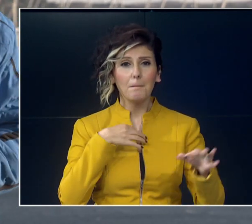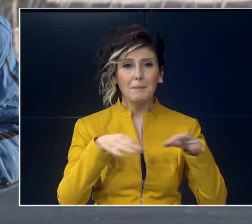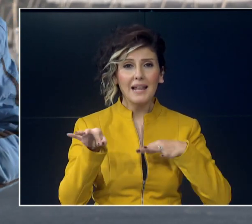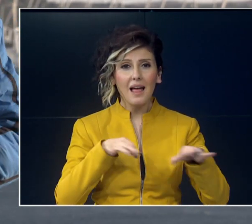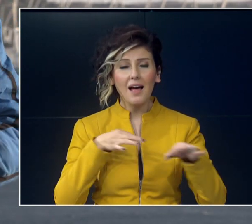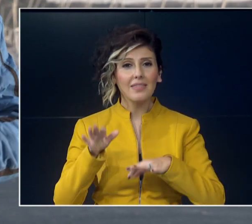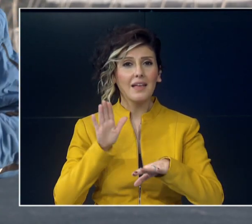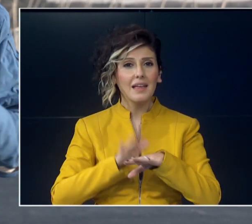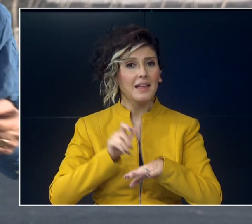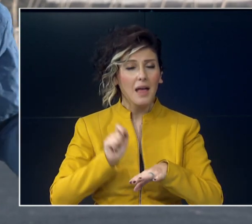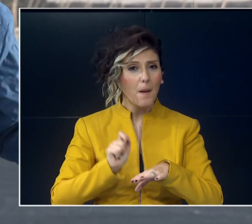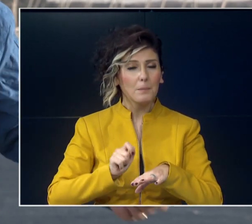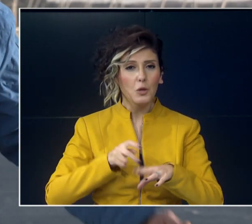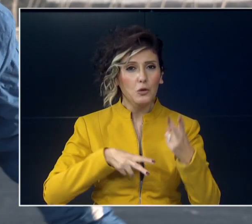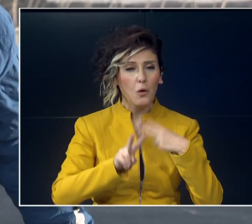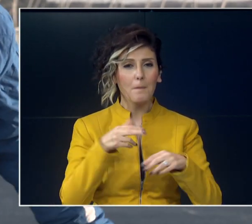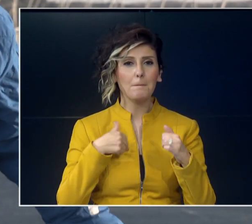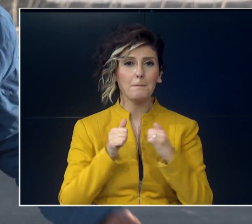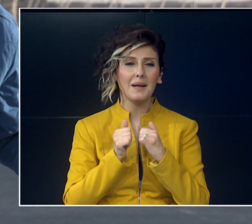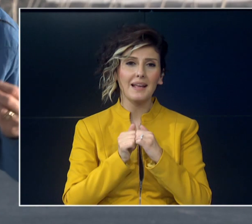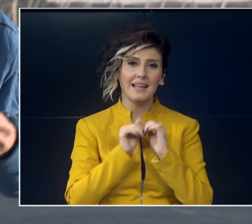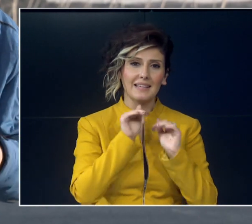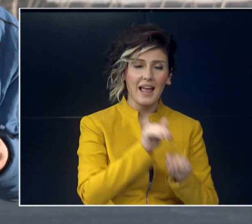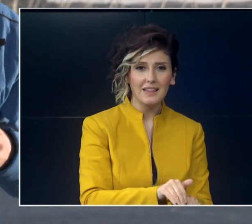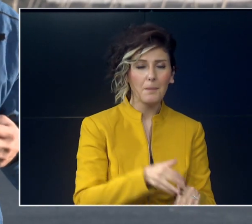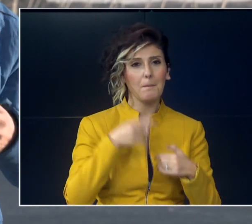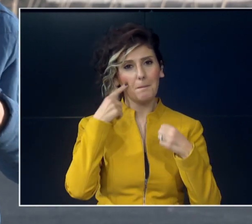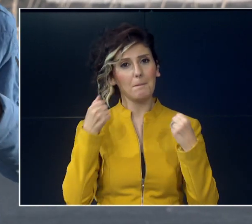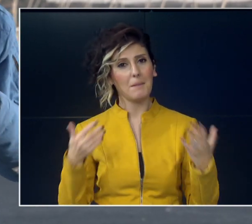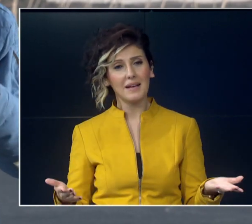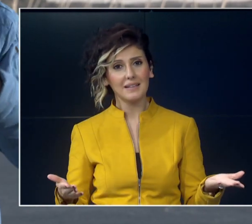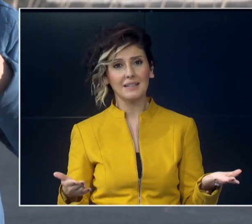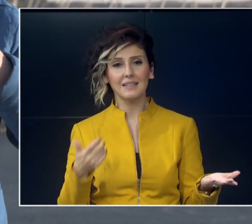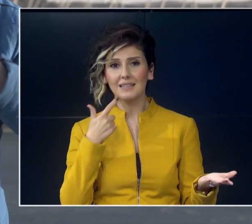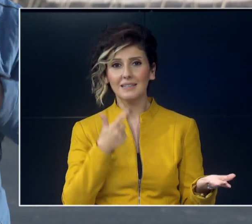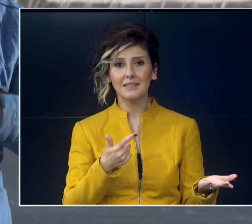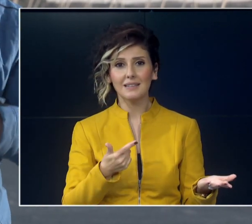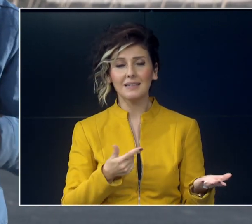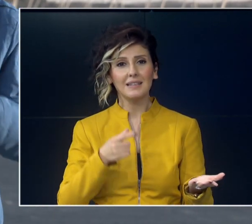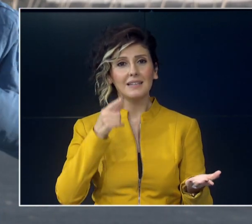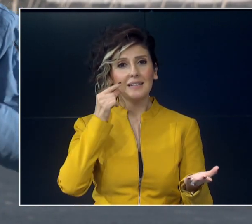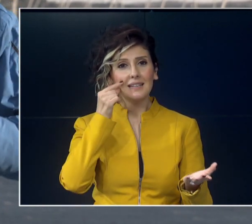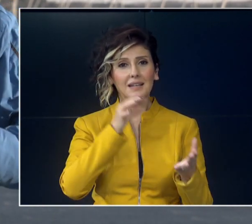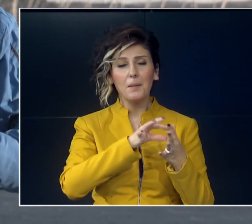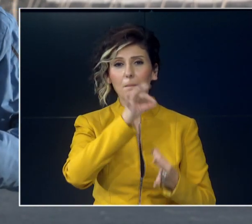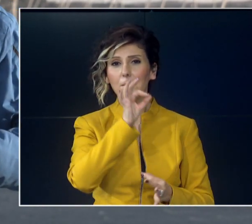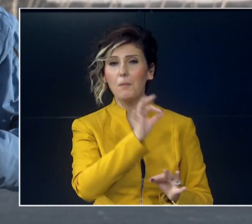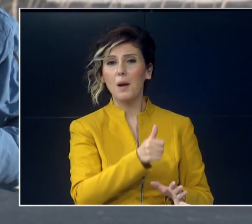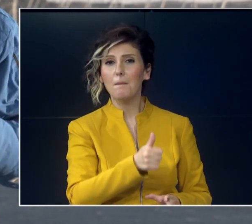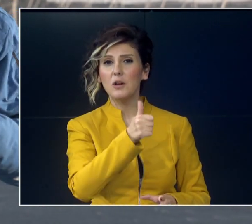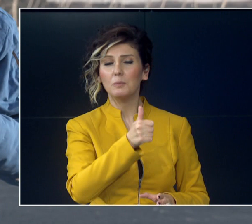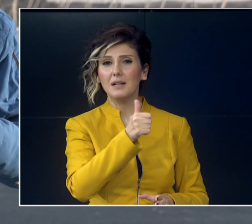Yollardan geldik. Ben bayıldım çünkü. Neden biliyor musunuz? Şimdi böyle bir başbakan